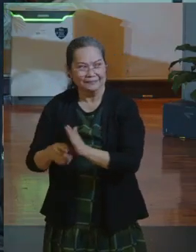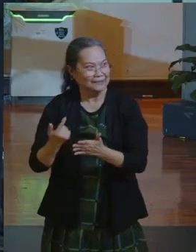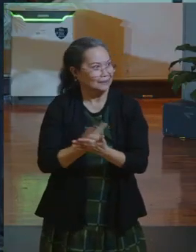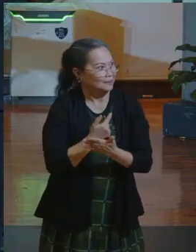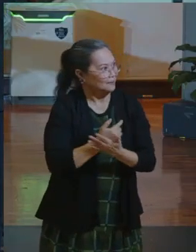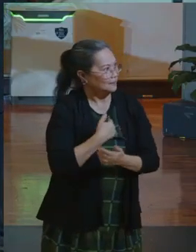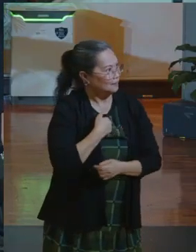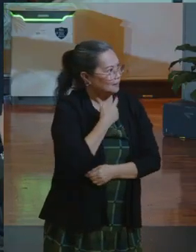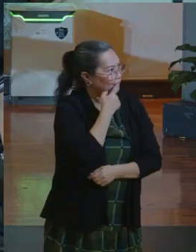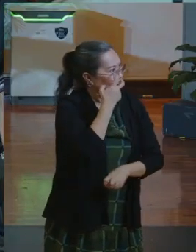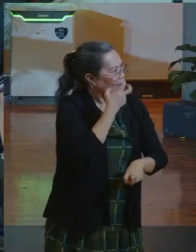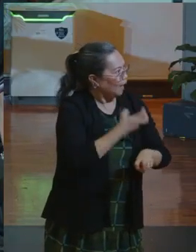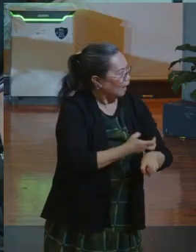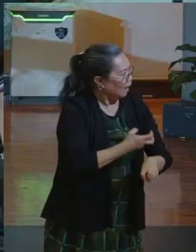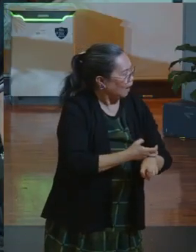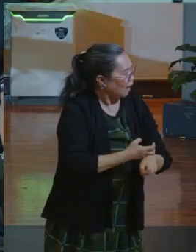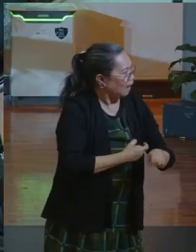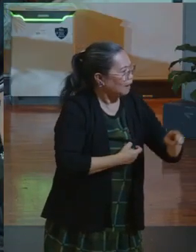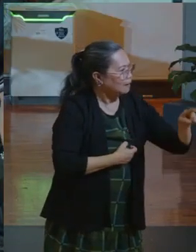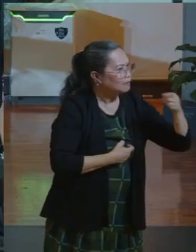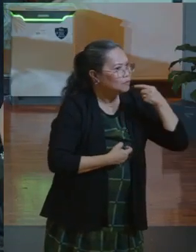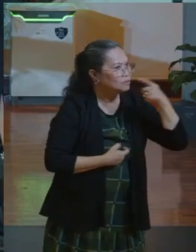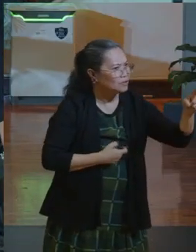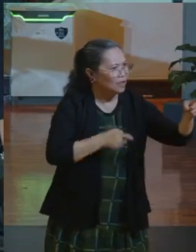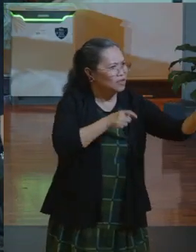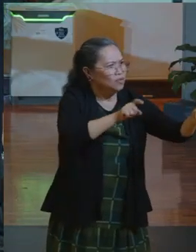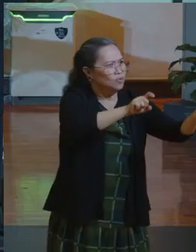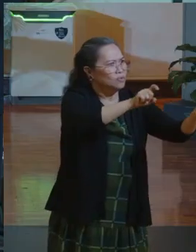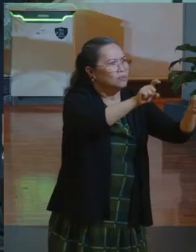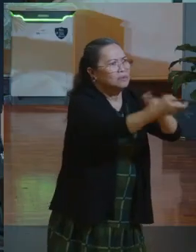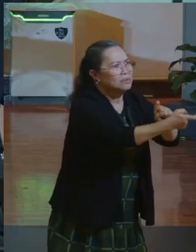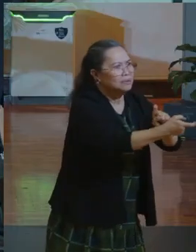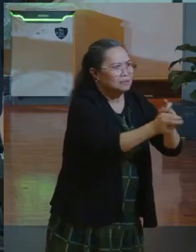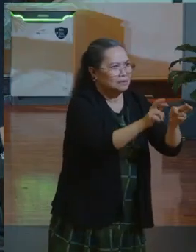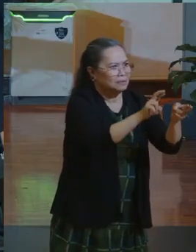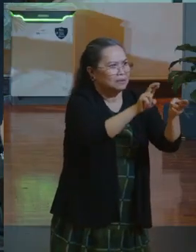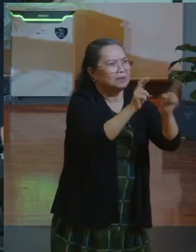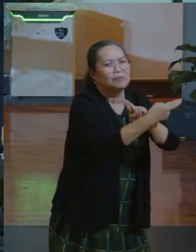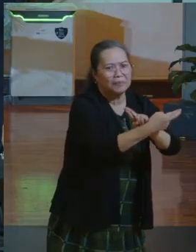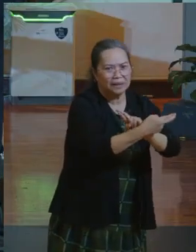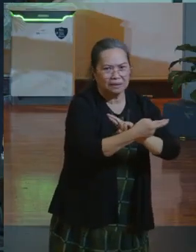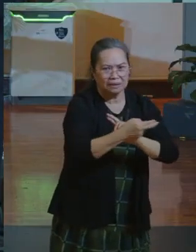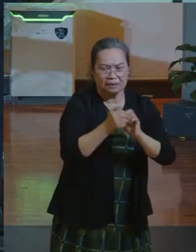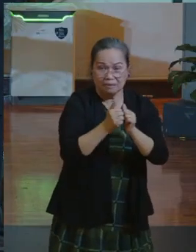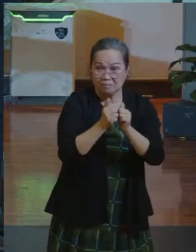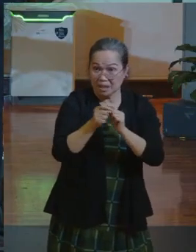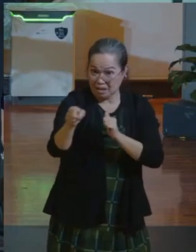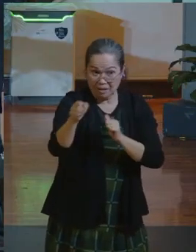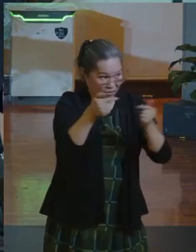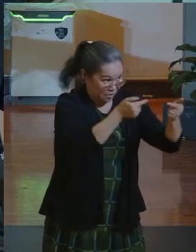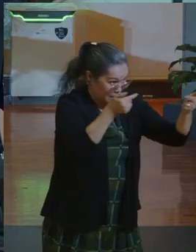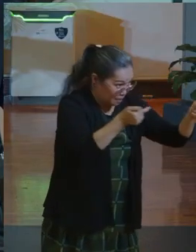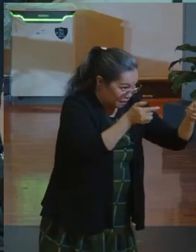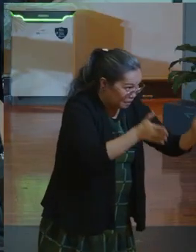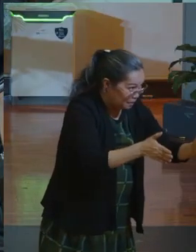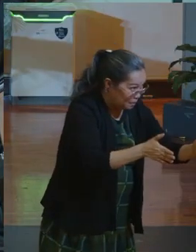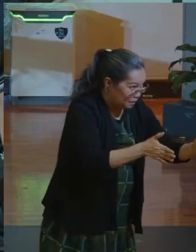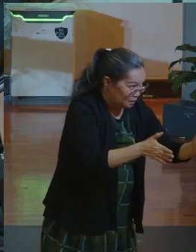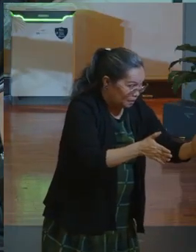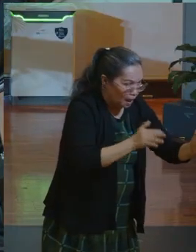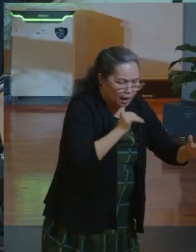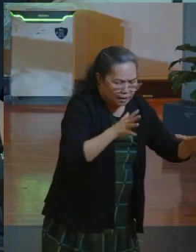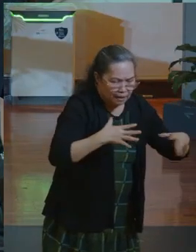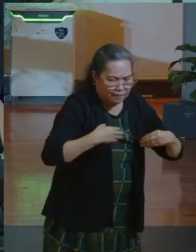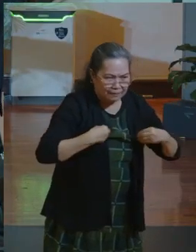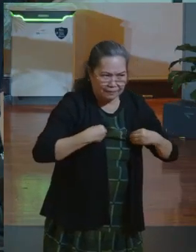Mahirap pong sabihin, repent! Kasi ibig sabihin ng repent, makasalanan yung kausap mo. Wala pong aamin